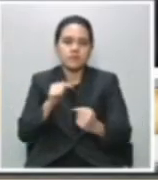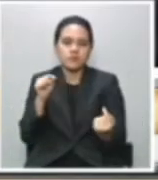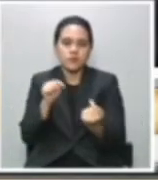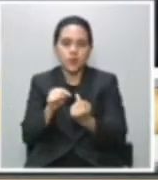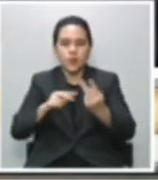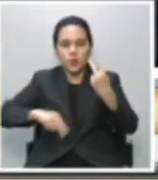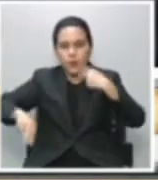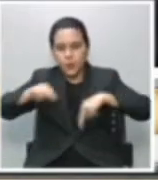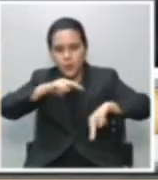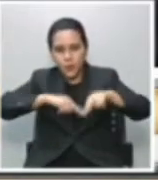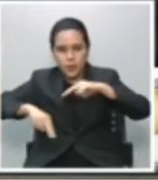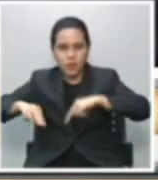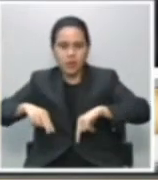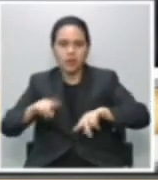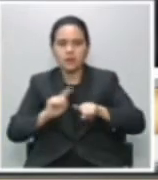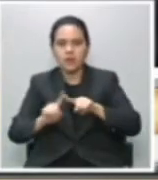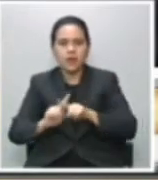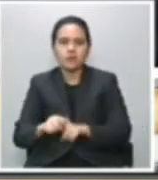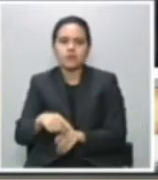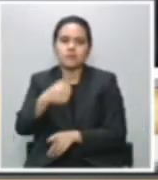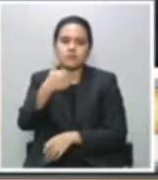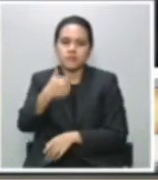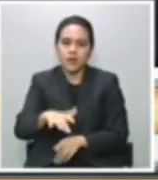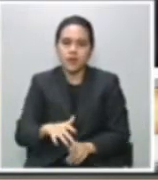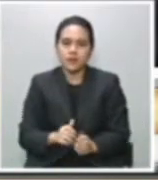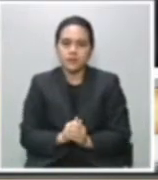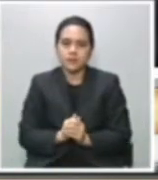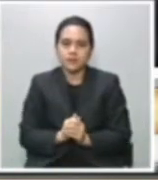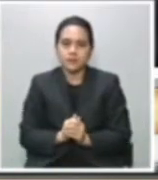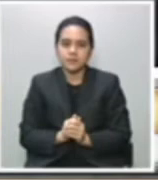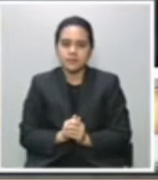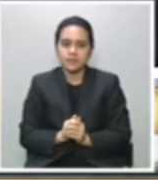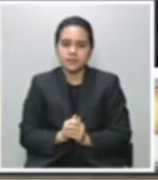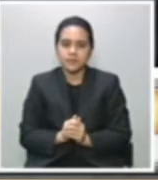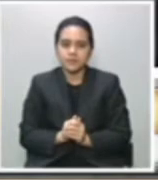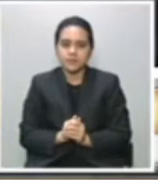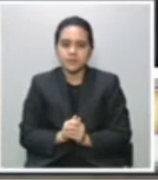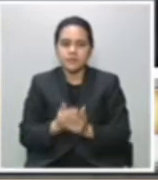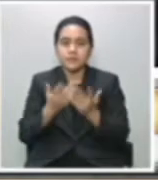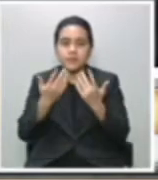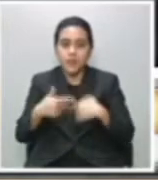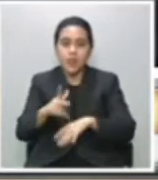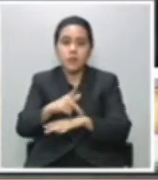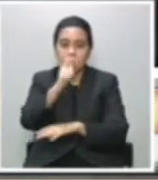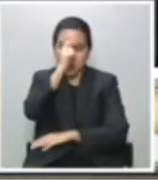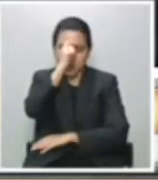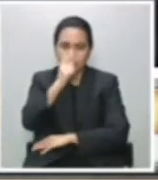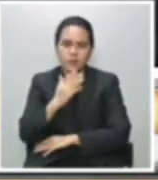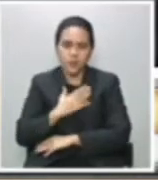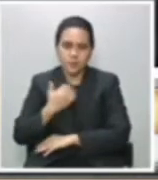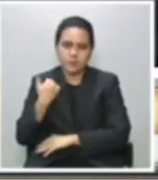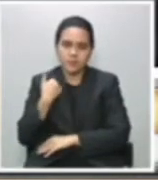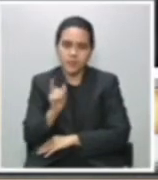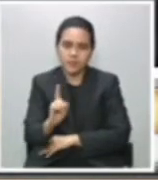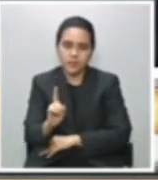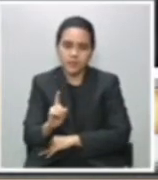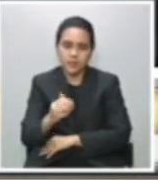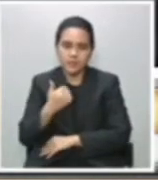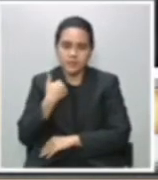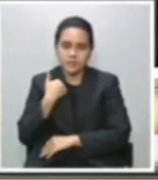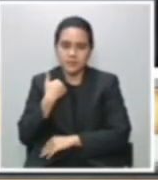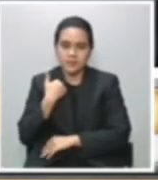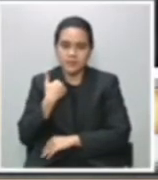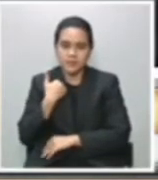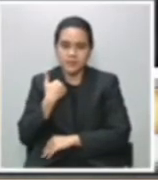ดูแลรักษาฟื้นฟูได้และในขณะเดียวกันท่านประธานที่เคารพครับผมอยากเรียน